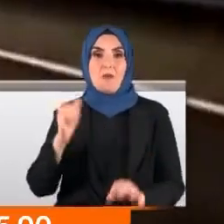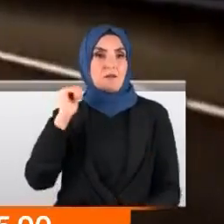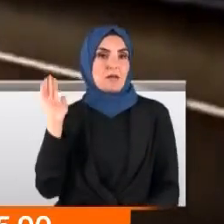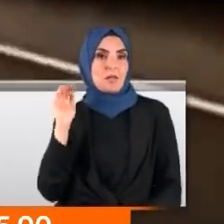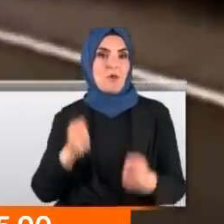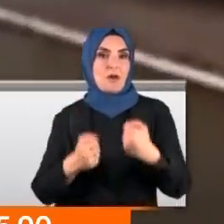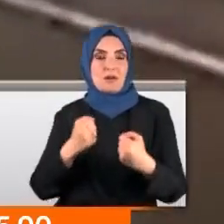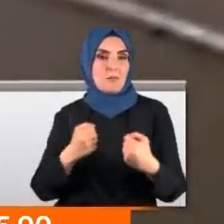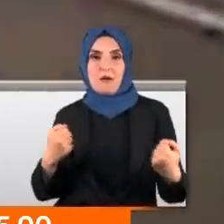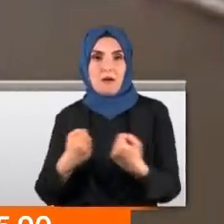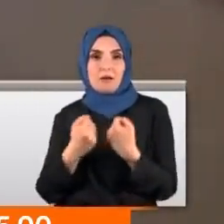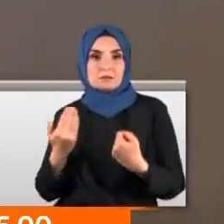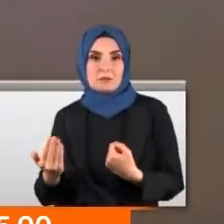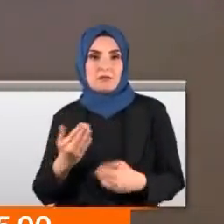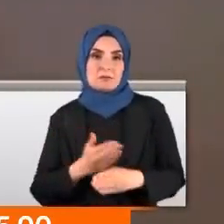oldu.